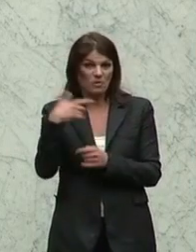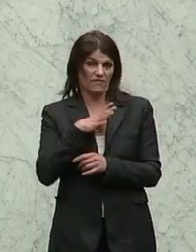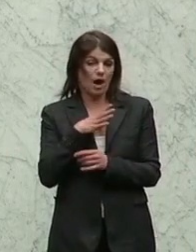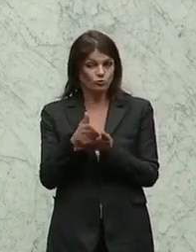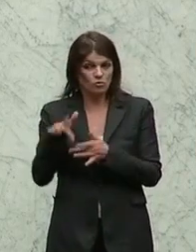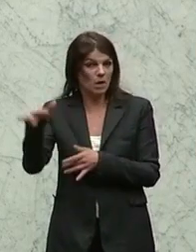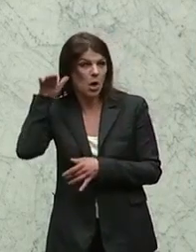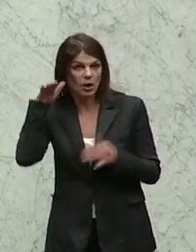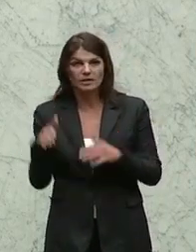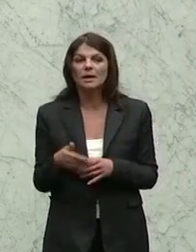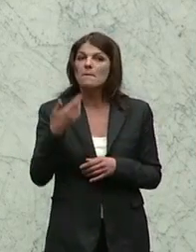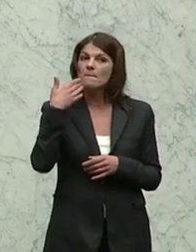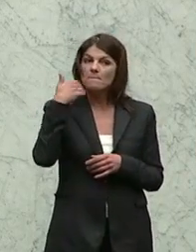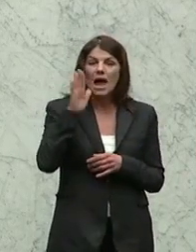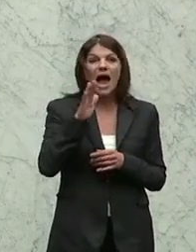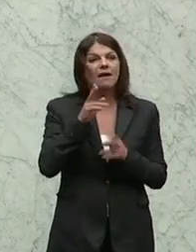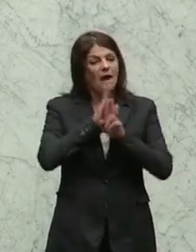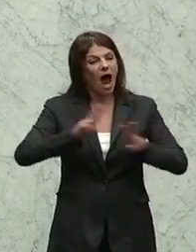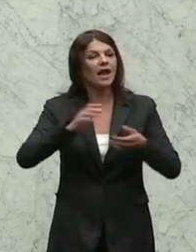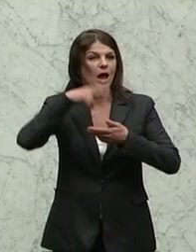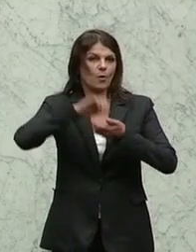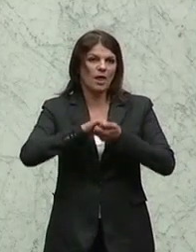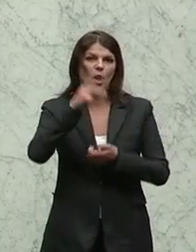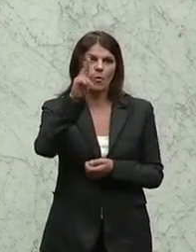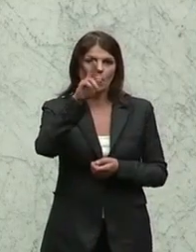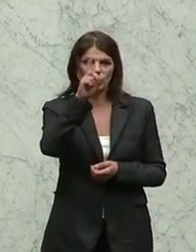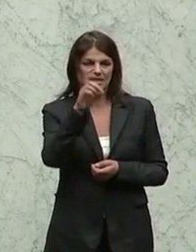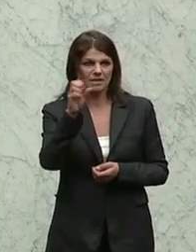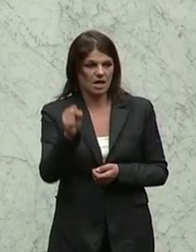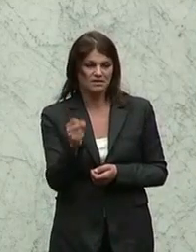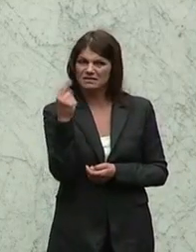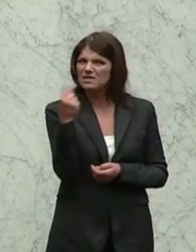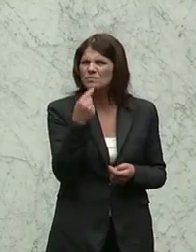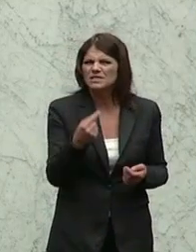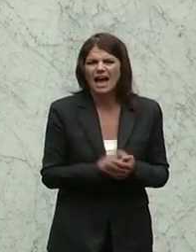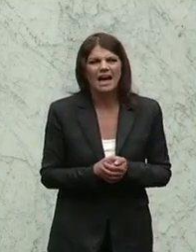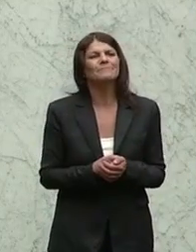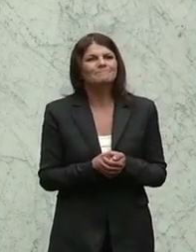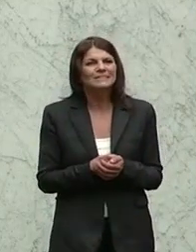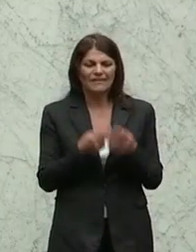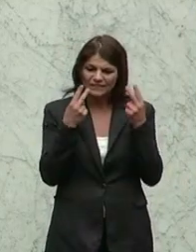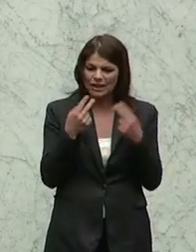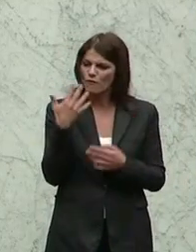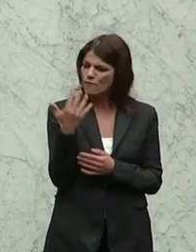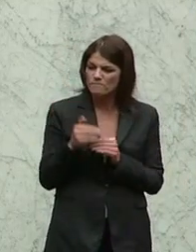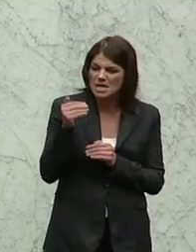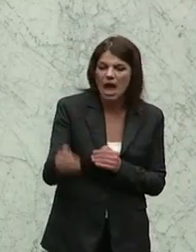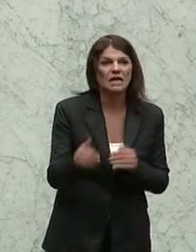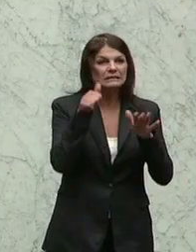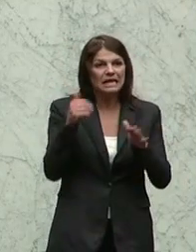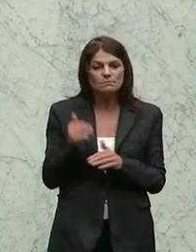ehrlicher war da der Kollege Kutztas, der gesagt hat, es geht eigentlich nur darum, dieses 5 Milliarden, 6